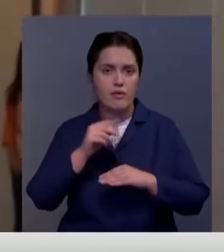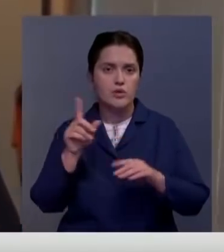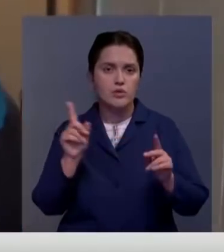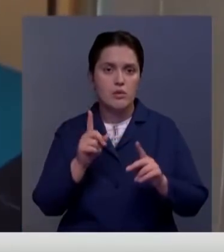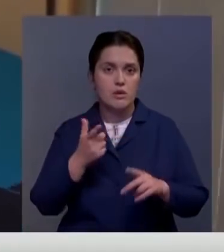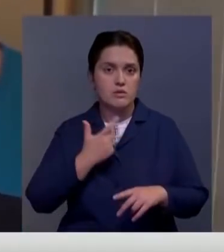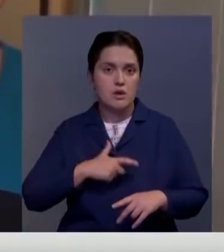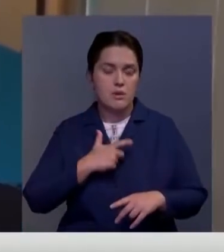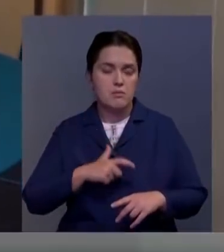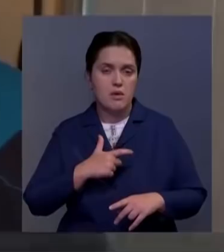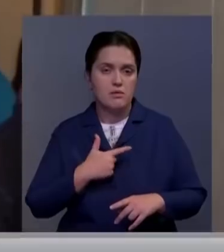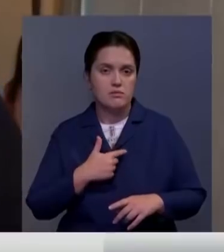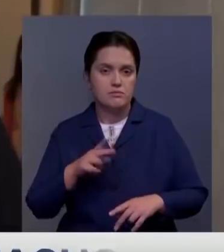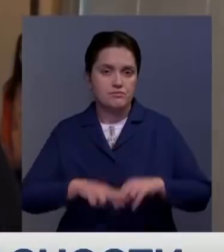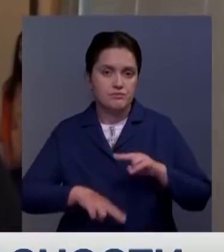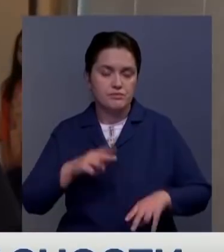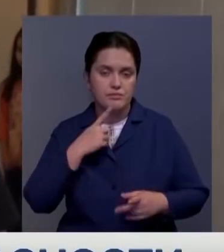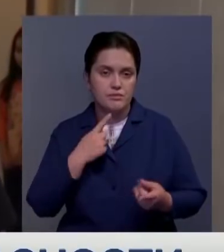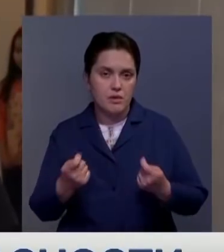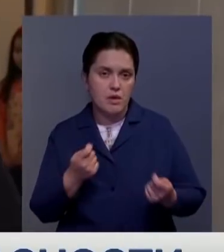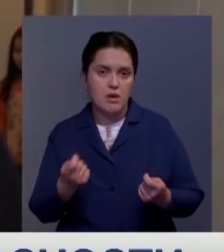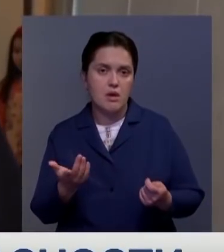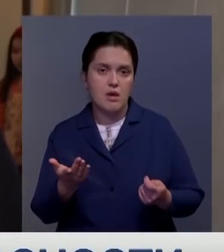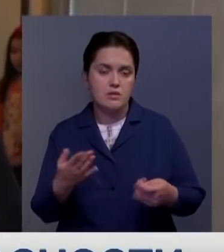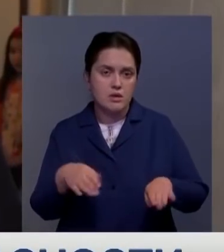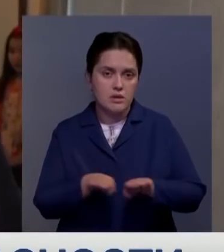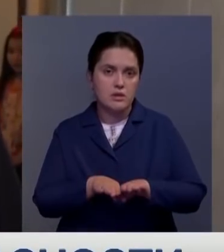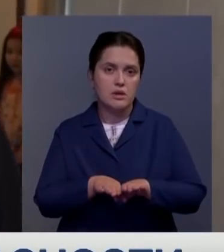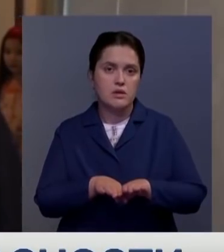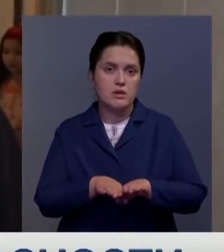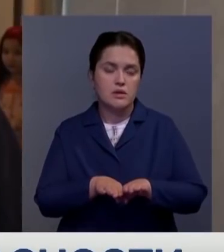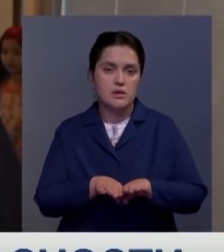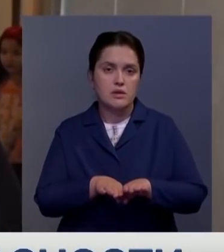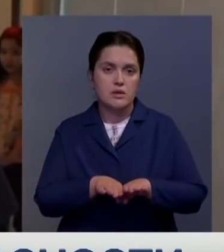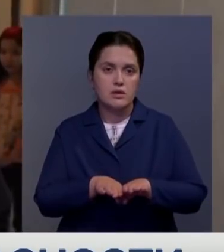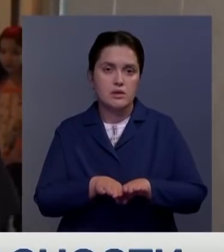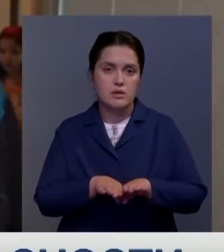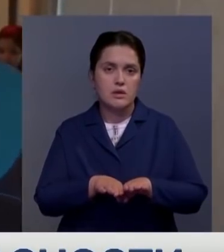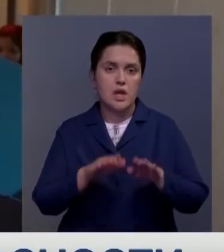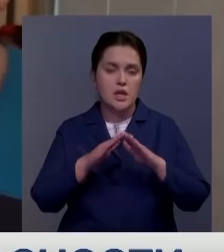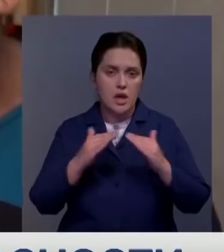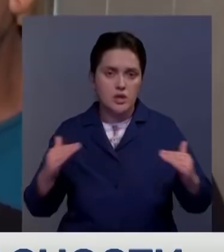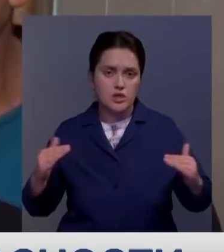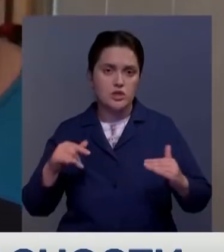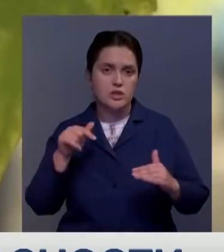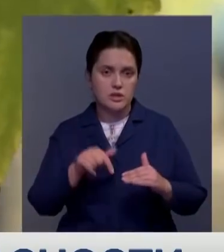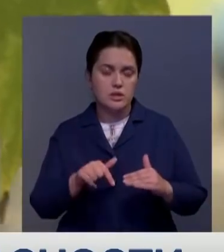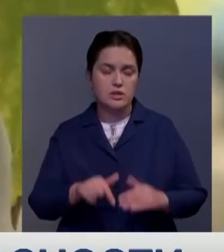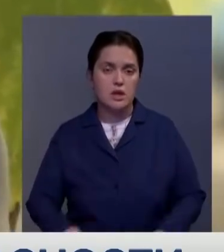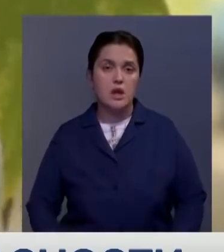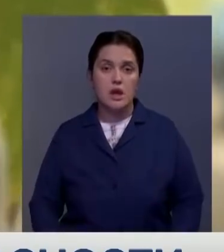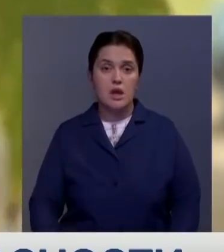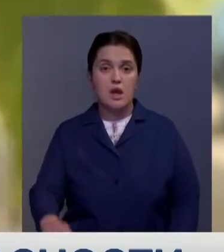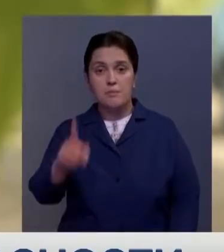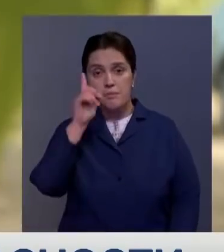Для себя же строили. Изоляцию сделали все. На крыше и здесь тоже все. За